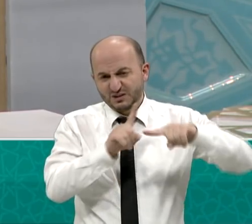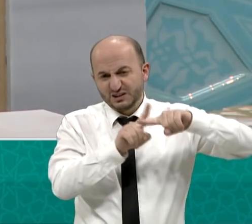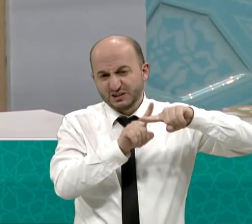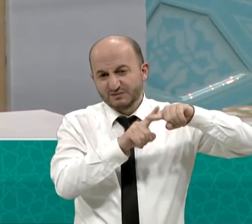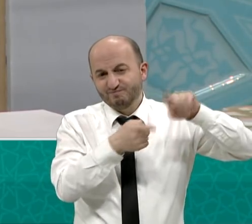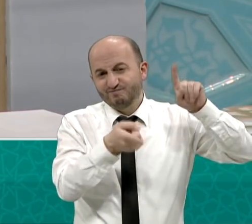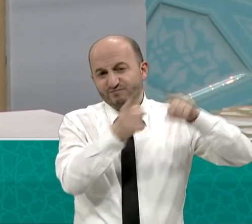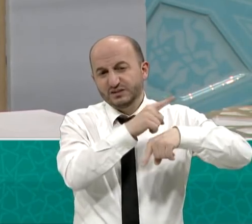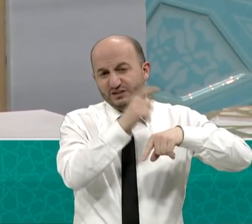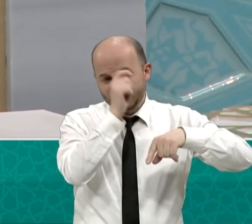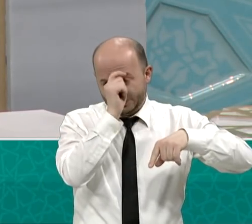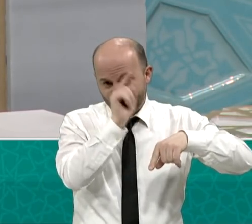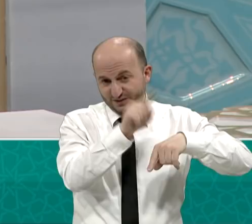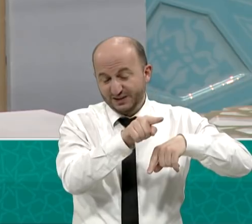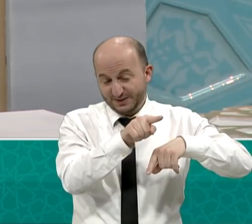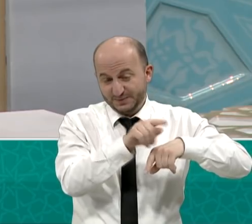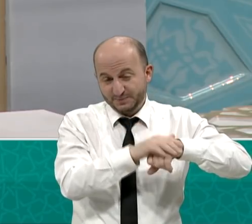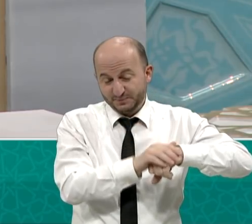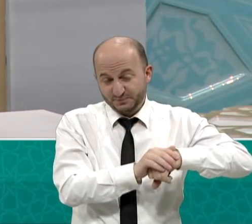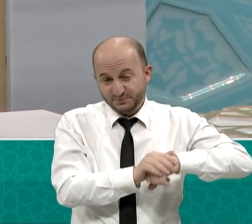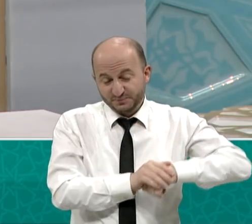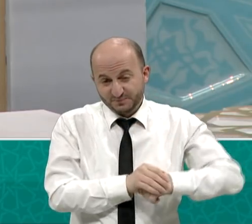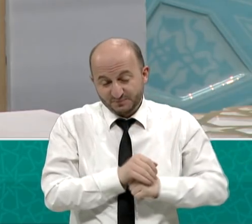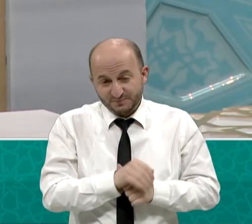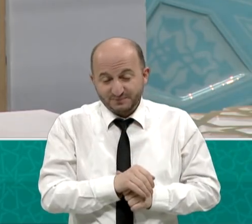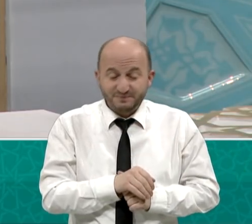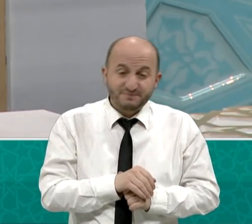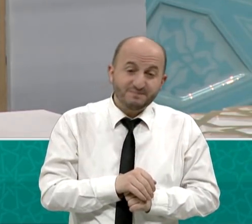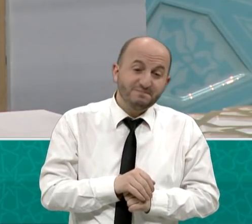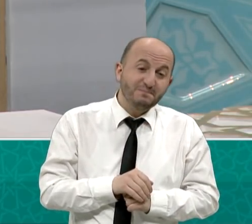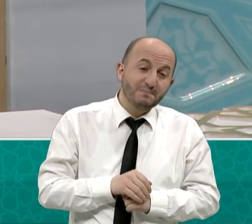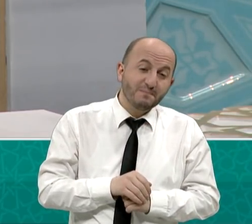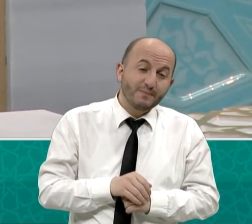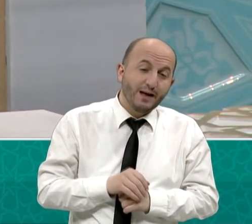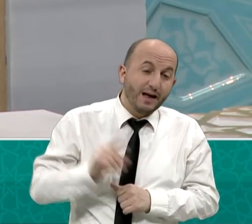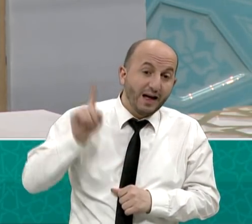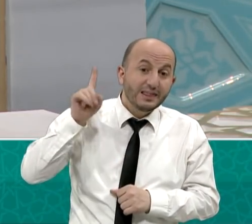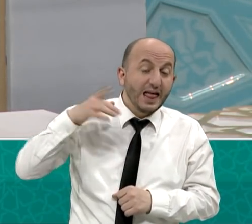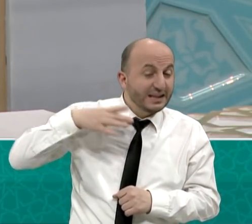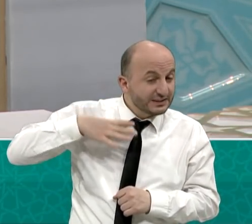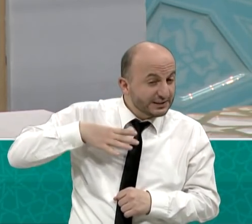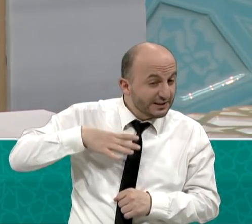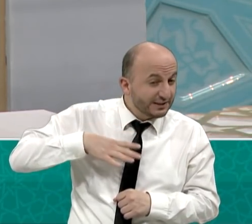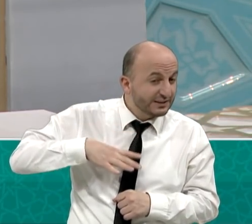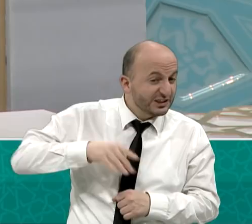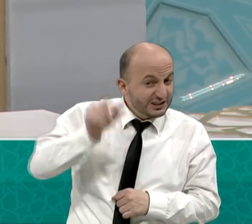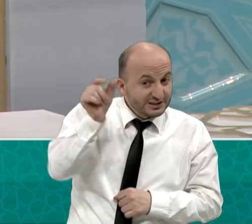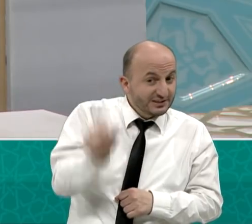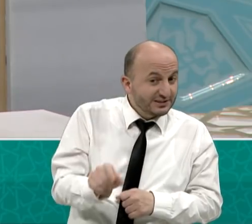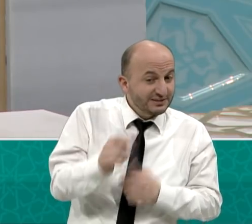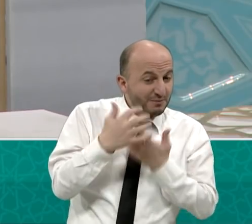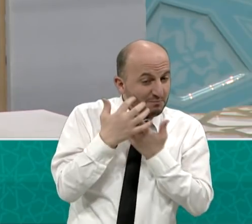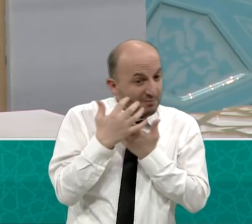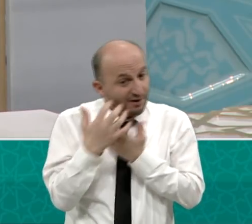Ama Mevla buyuruyor ki vallahu yahtassu bi rahmetihi men yeşâ. Mevla dilediğine merhametini,